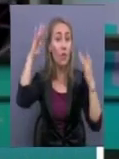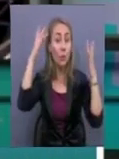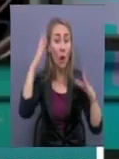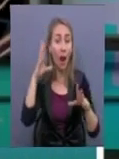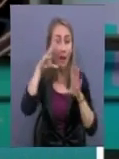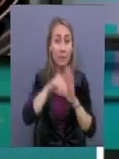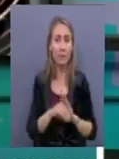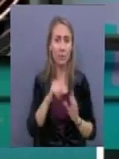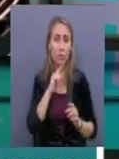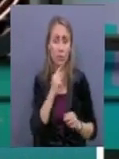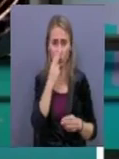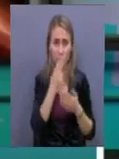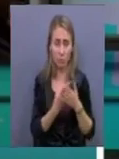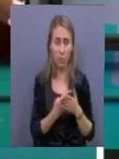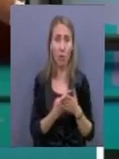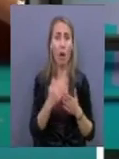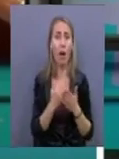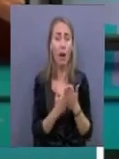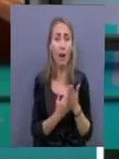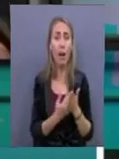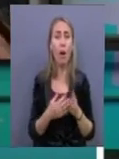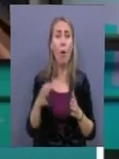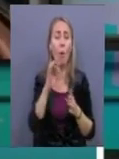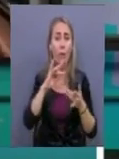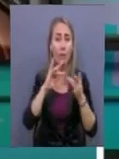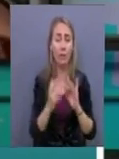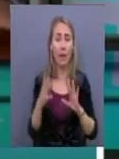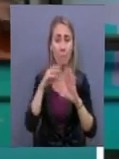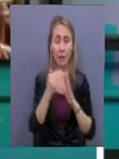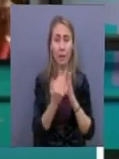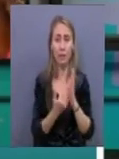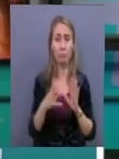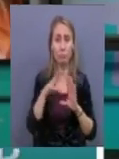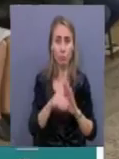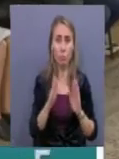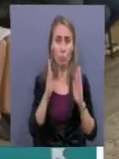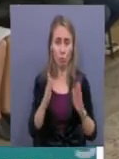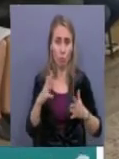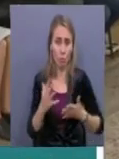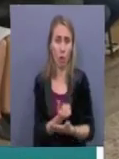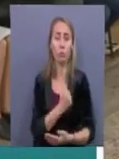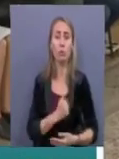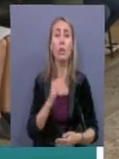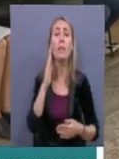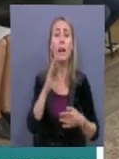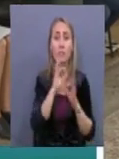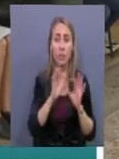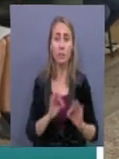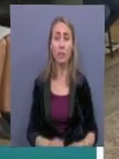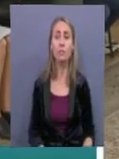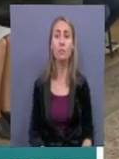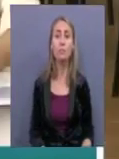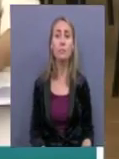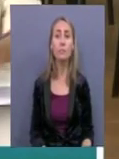таныстырды. Бұл жұмыстардың барлығын онлайн түрде қолдану қиын болып көрінгенімен берер пайдасы мол. Импорттық тауарларды тіркеу